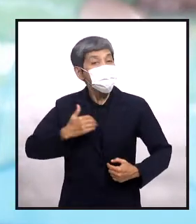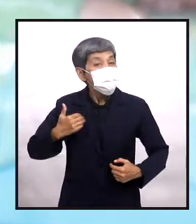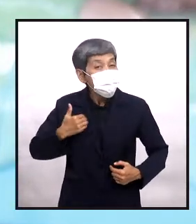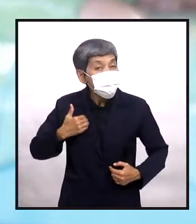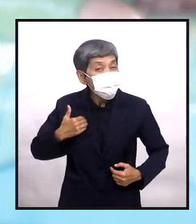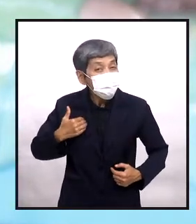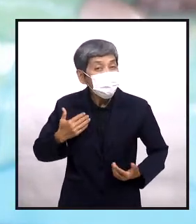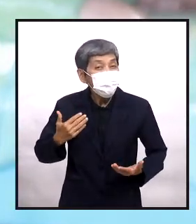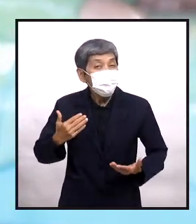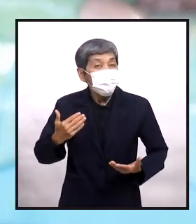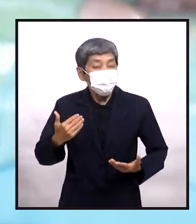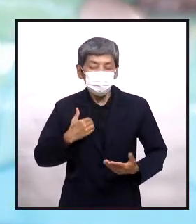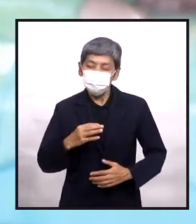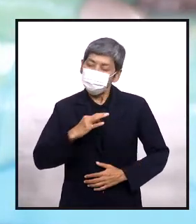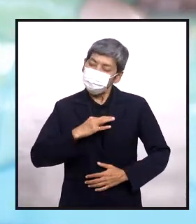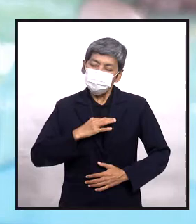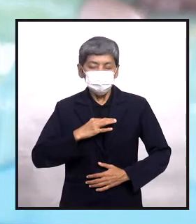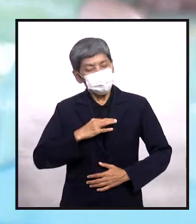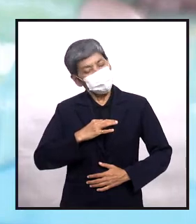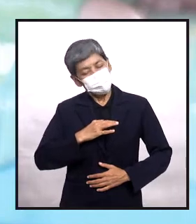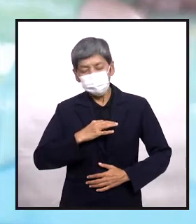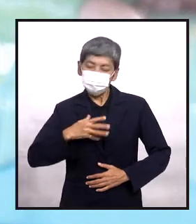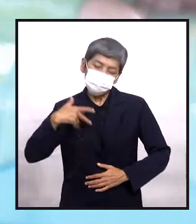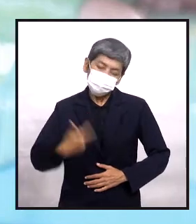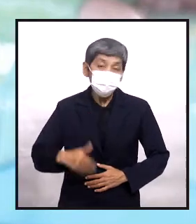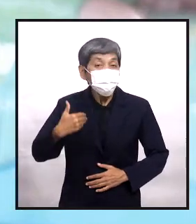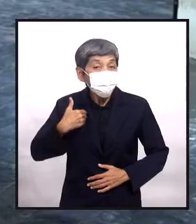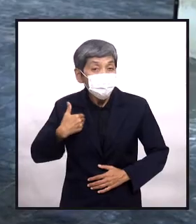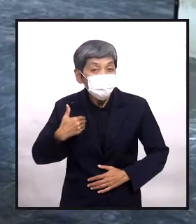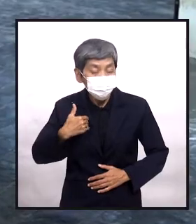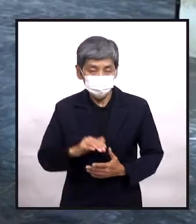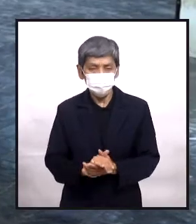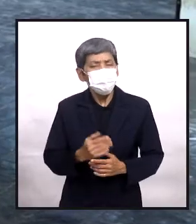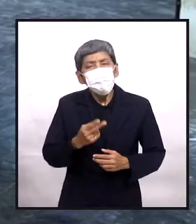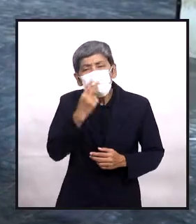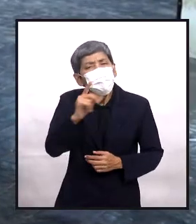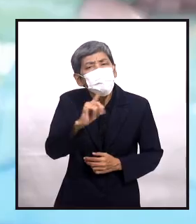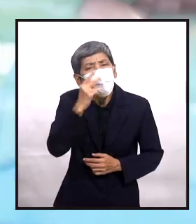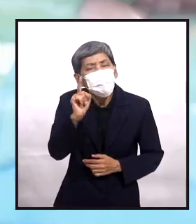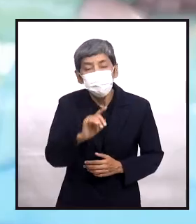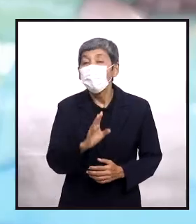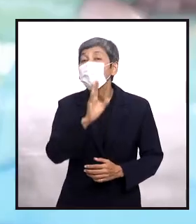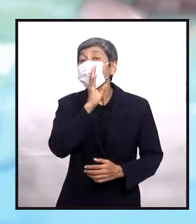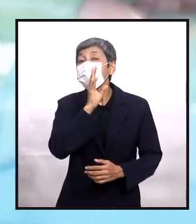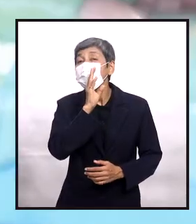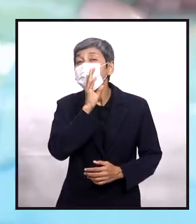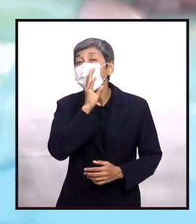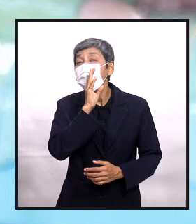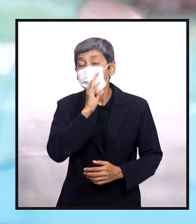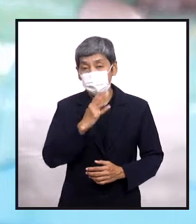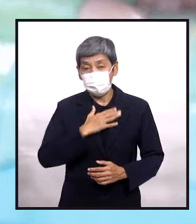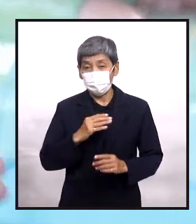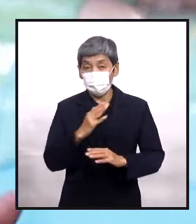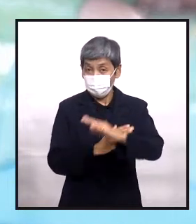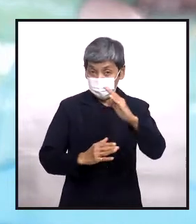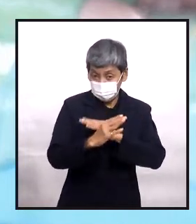นี่ยมีความไม่สมประกอบไม่เป็นปกติอะไรไหม เช็คยังไงบ้างคะ ถ้าเรา